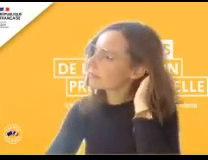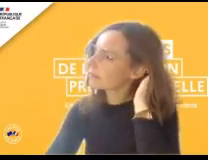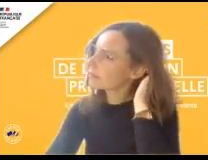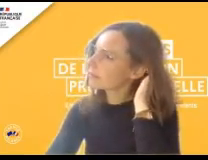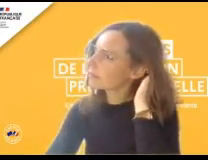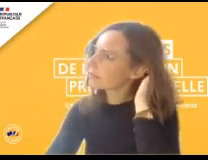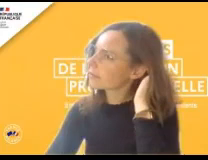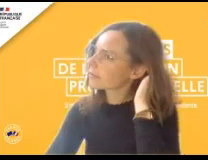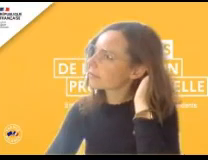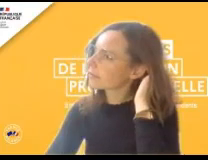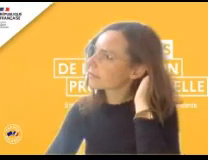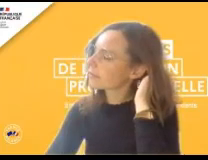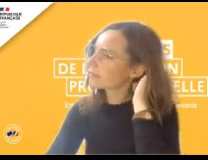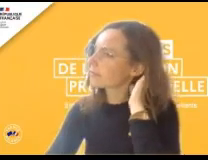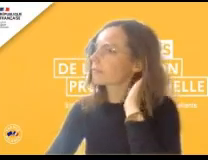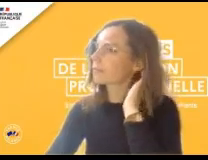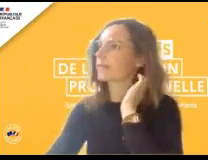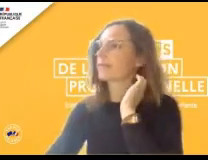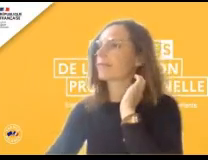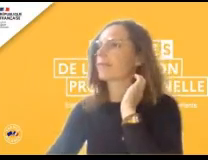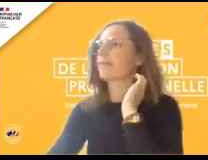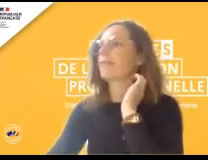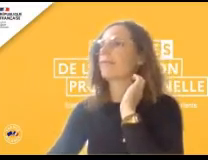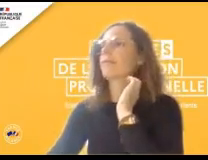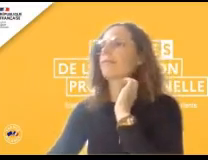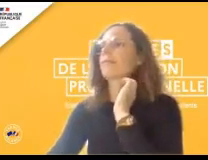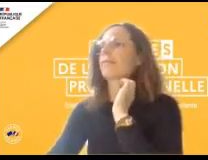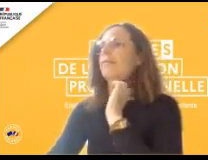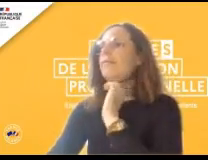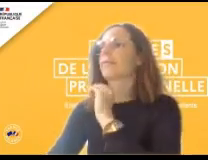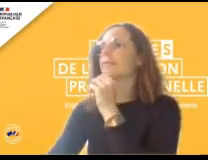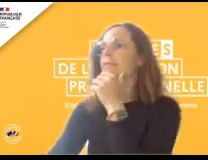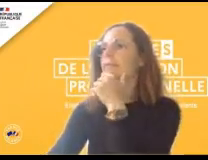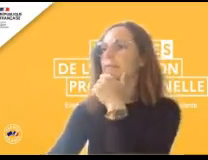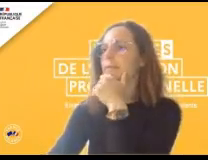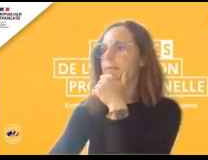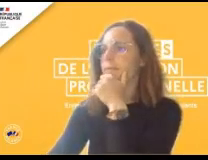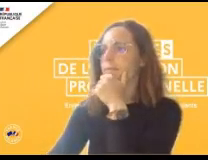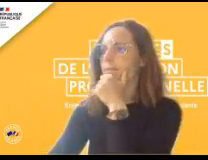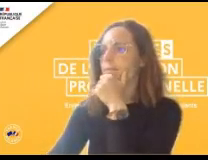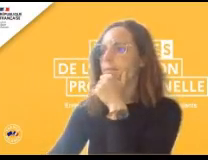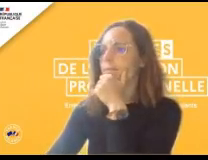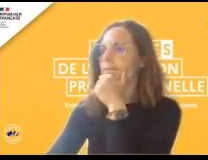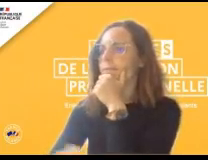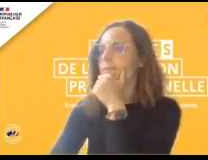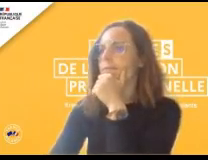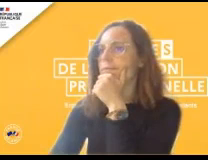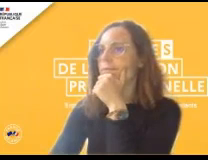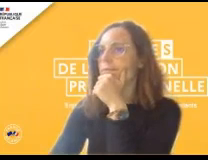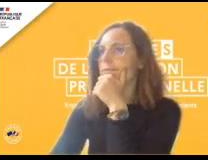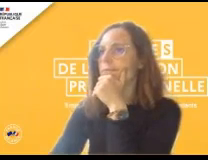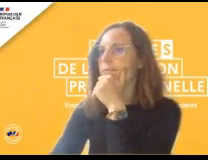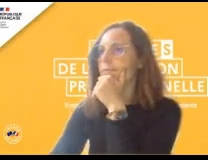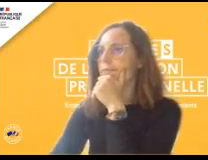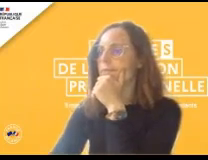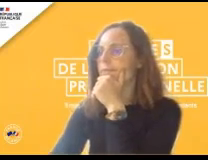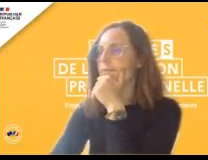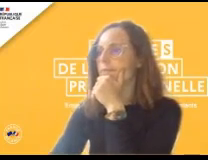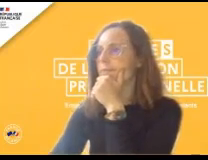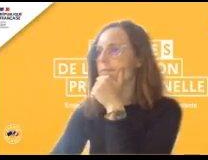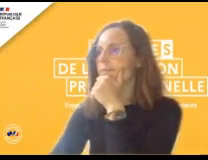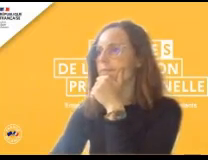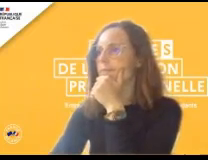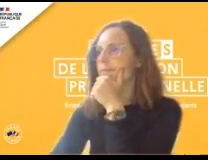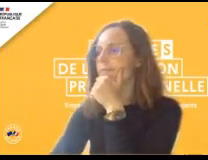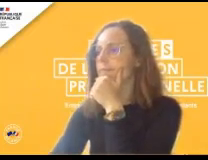sans passer en complément. Okay. Voilà, pour nous